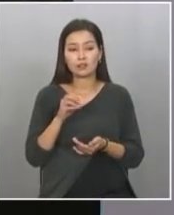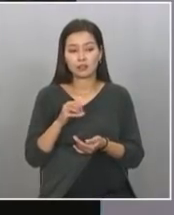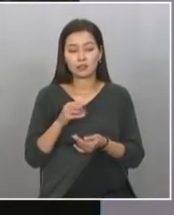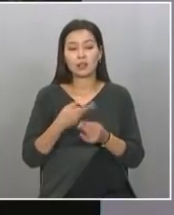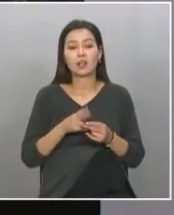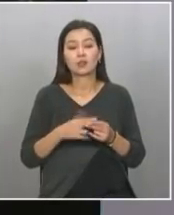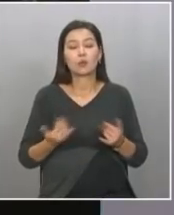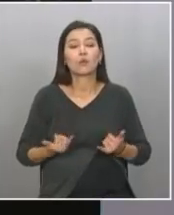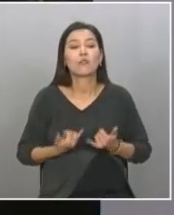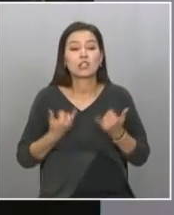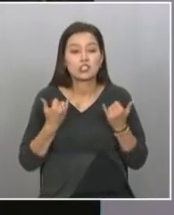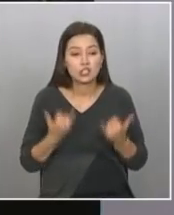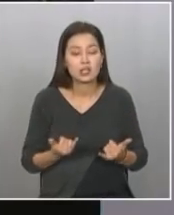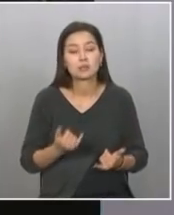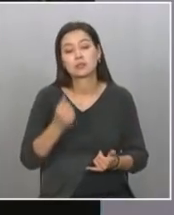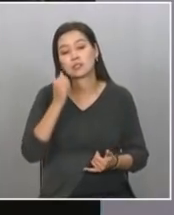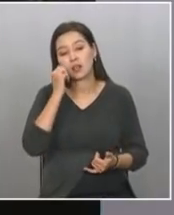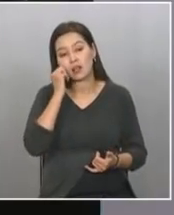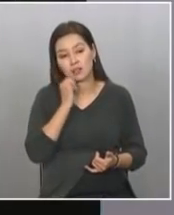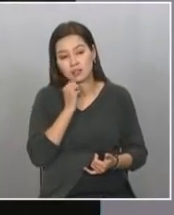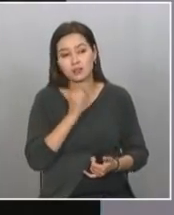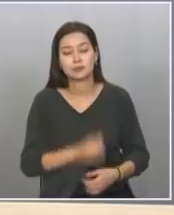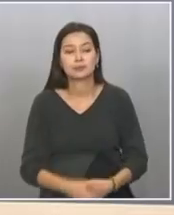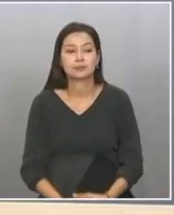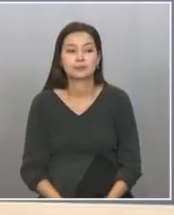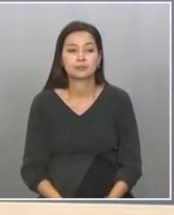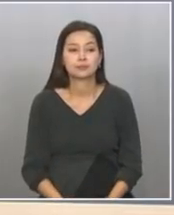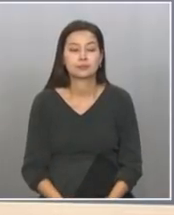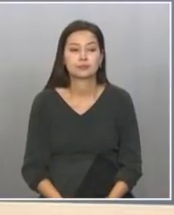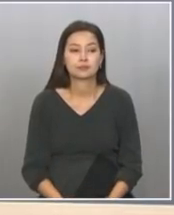значит «уважаемые», «старые».